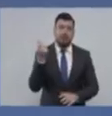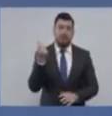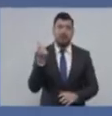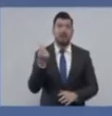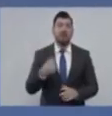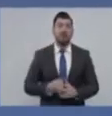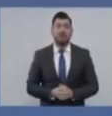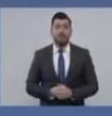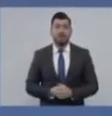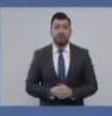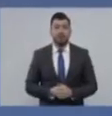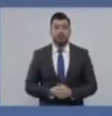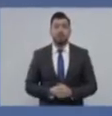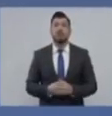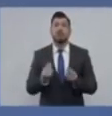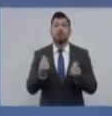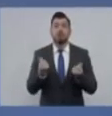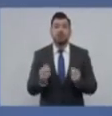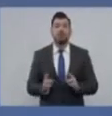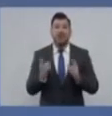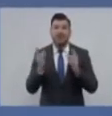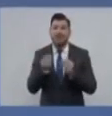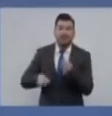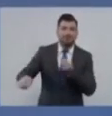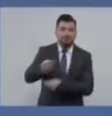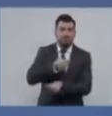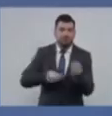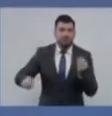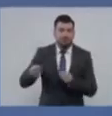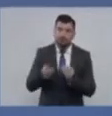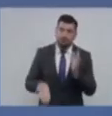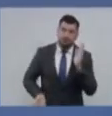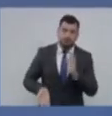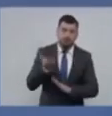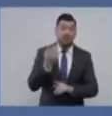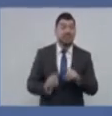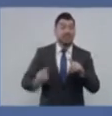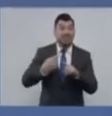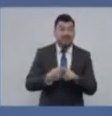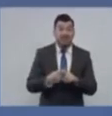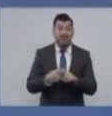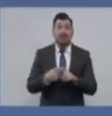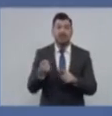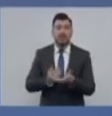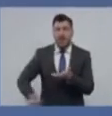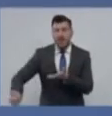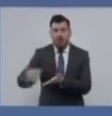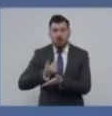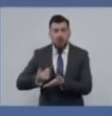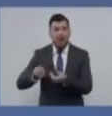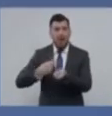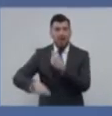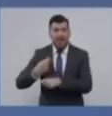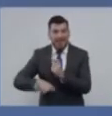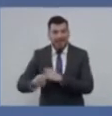διαταράσσει την εφοδιαστική αλυσίδα περιορίζει τύρου και κέρδη επιχειρήσεων κλονίζει